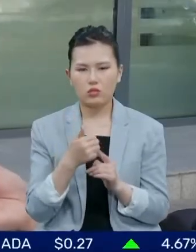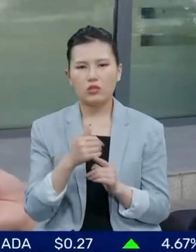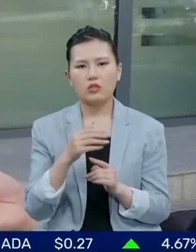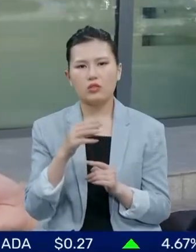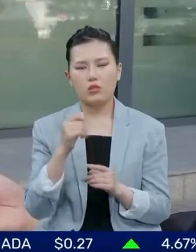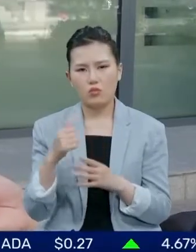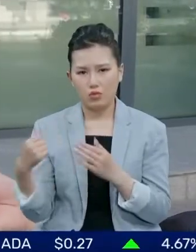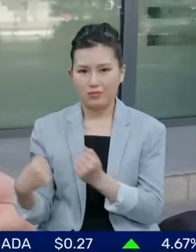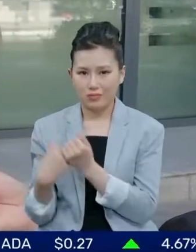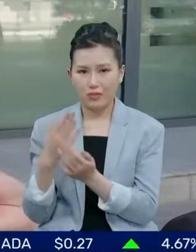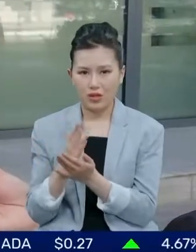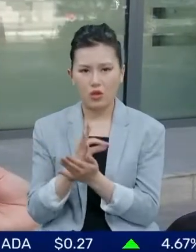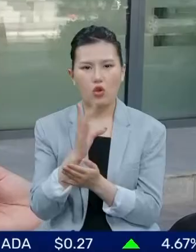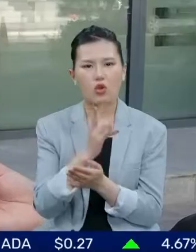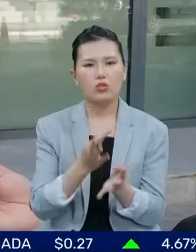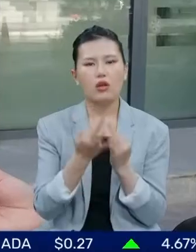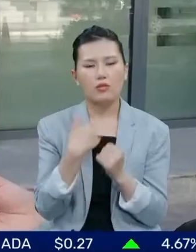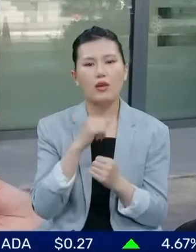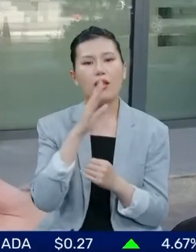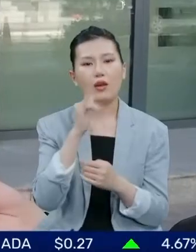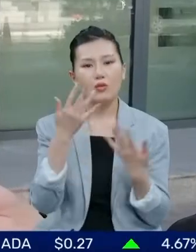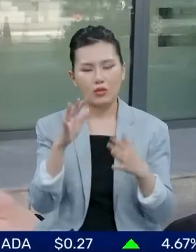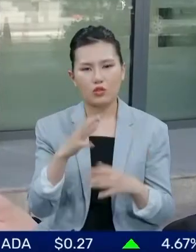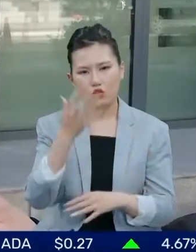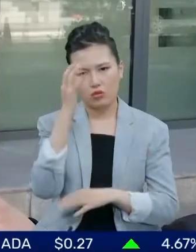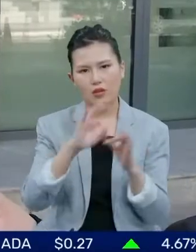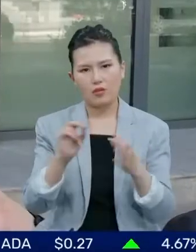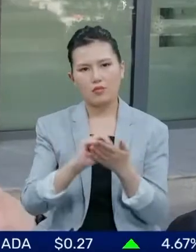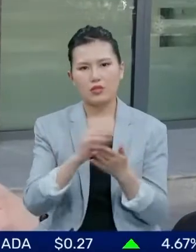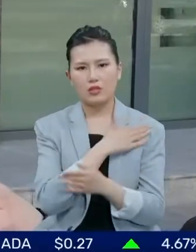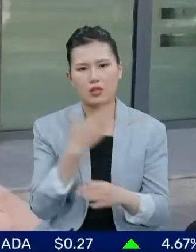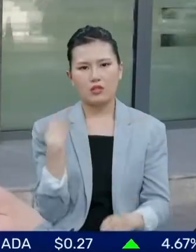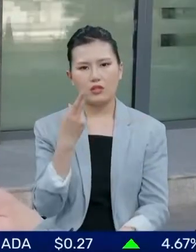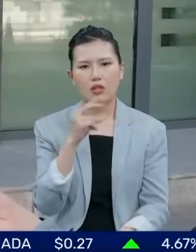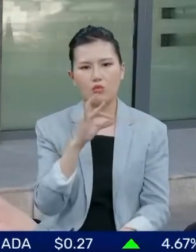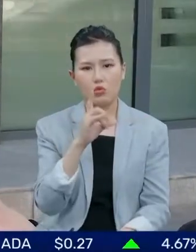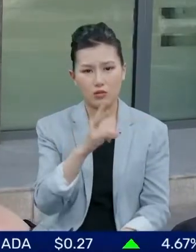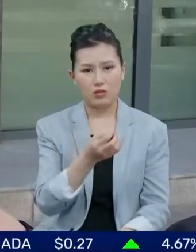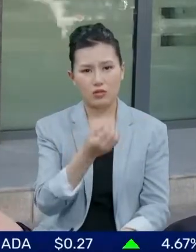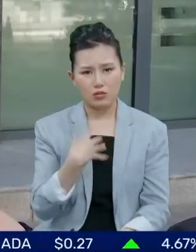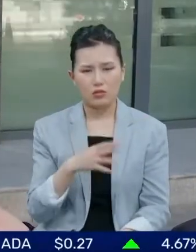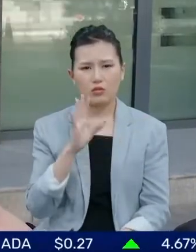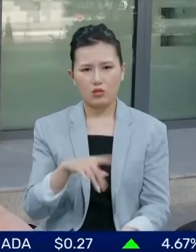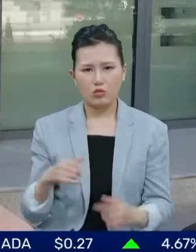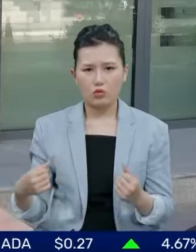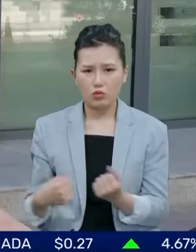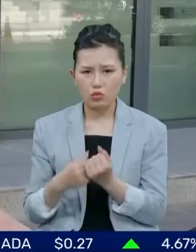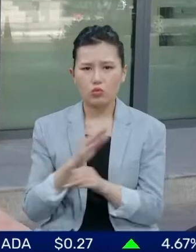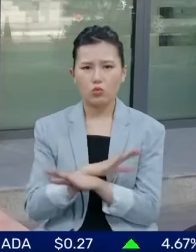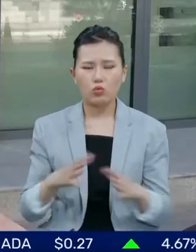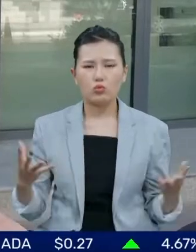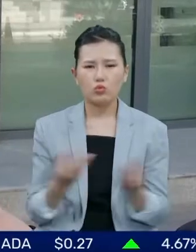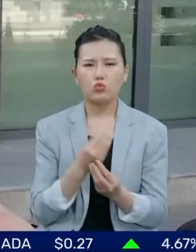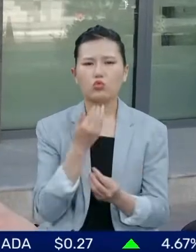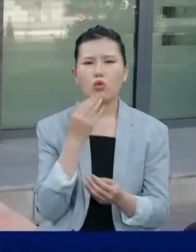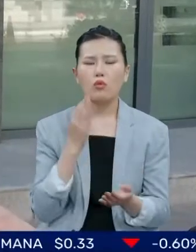асуухад төрийн нарийн бичгийн дарга Цэдэв Сүрэнгуй бол юу гэж хэлсэн гэхээр хүүе маш цөөхөн тэтгэлэгтэй хүүхдүүд байгаа штэ л гэж хэлсэн. Тэгэнгүүт